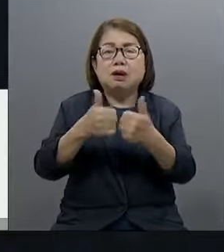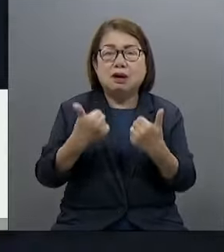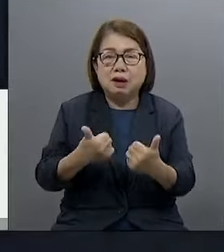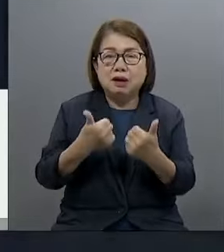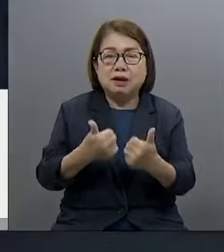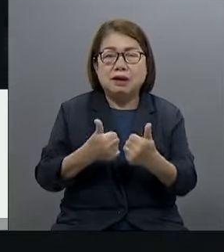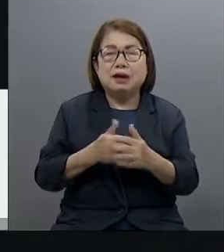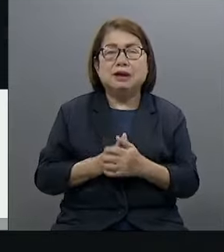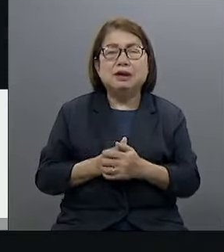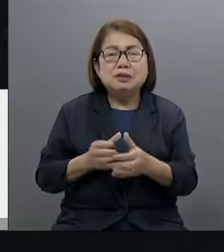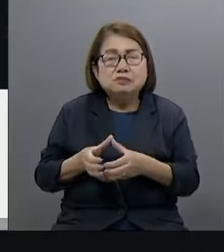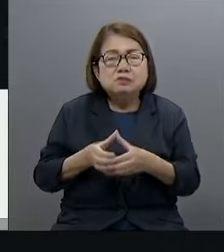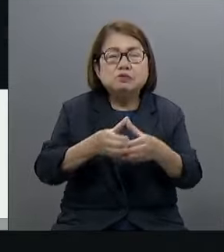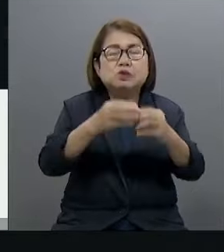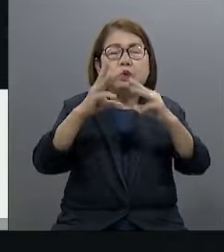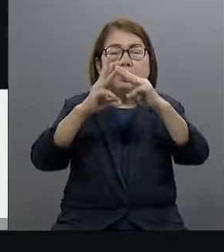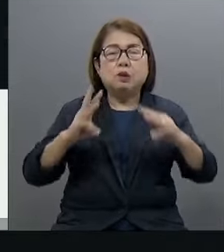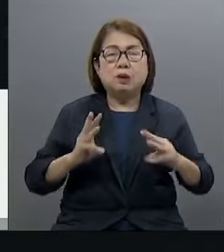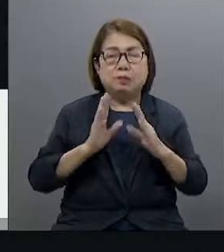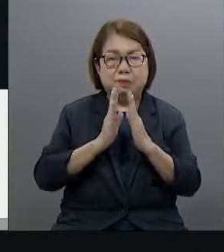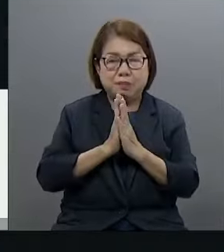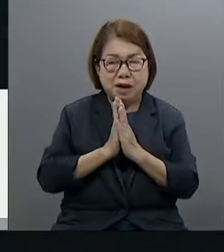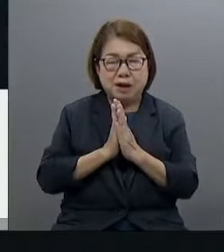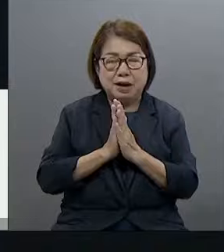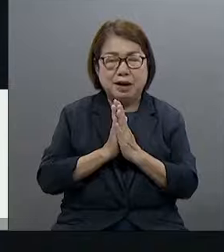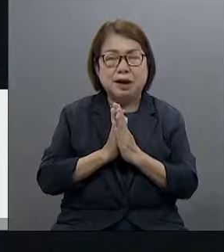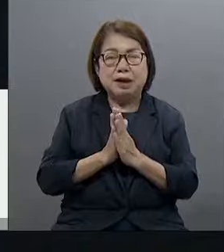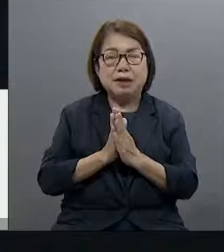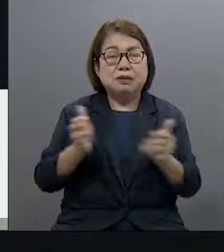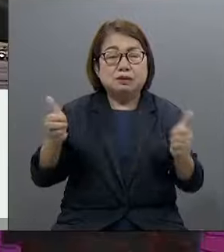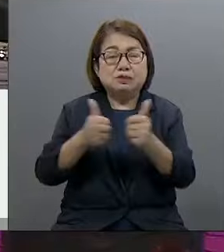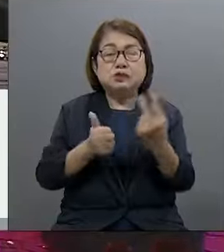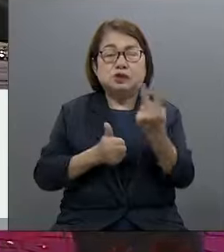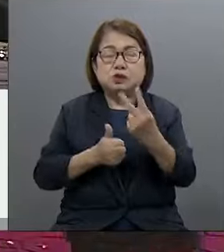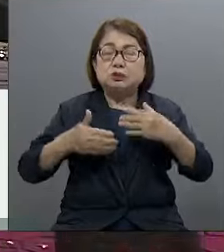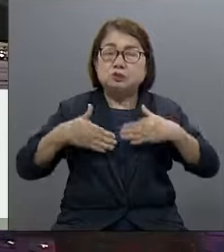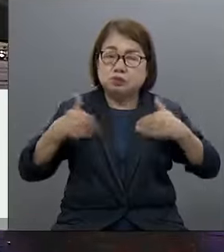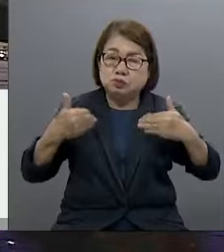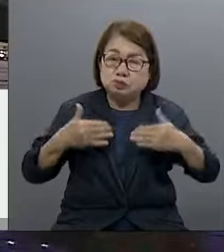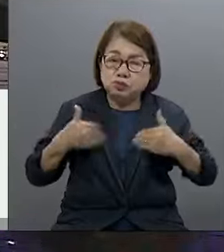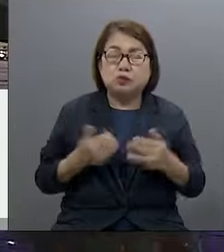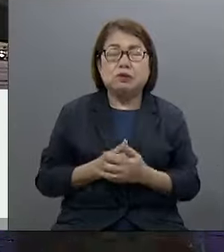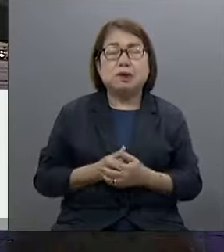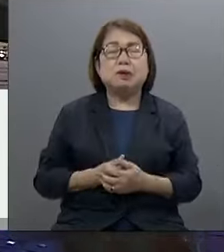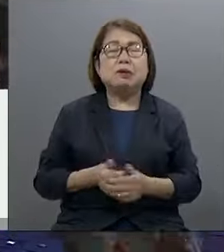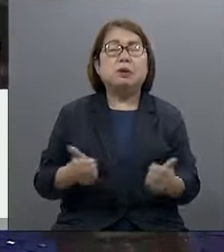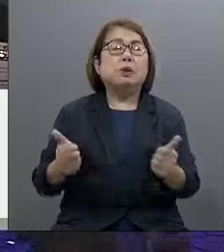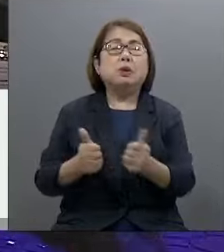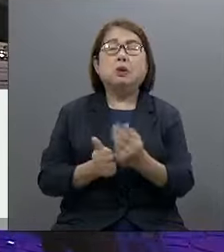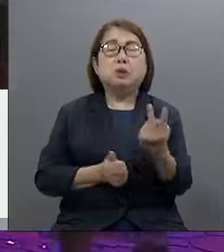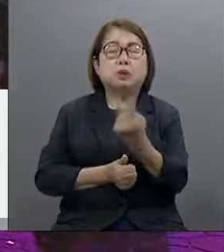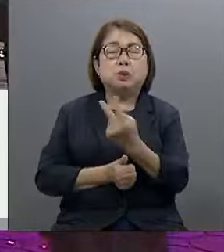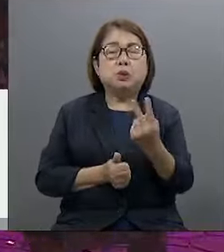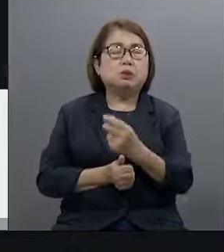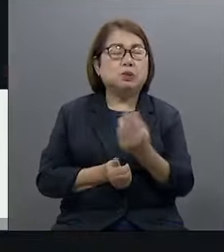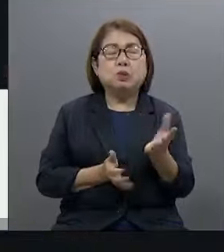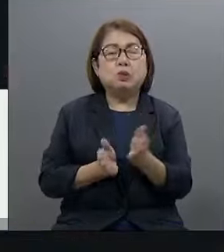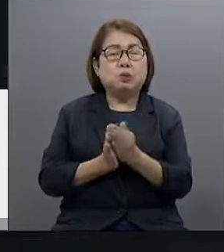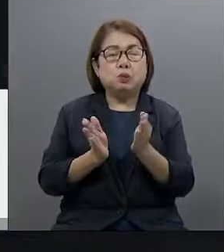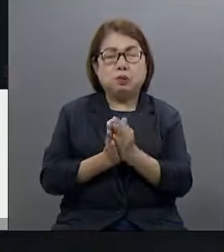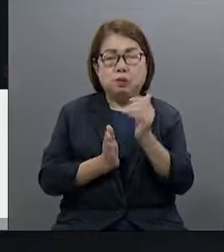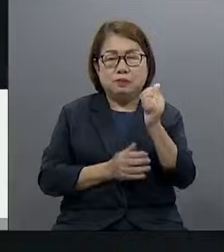สัญจรที่วัดอินทราวาสกลับได้ความสนุกและความฮาก็กลายเป็นอีกคู่ที่ลงตัว